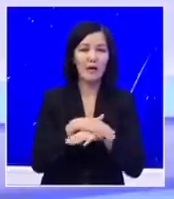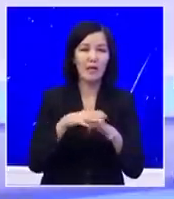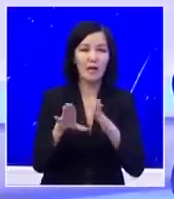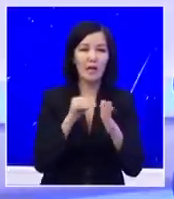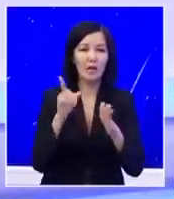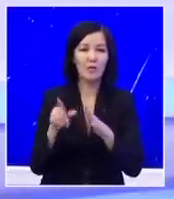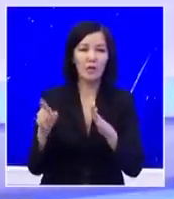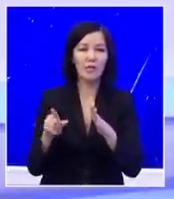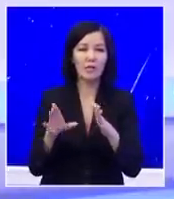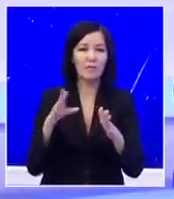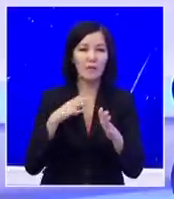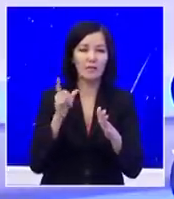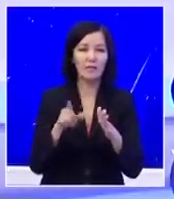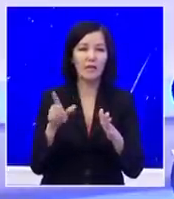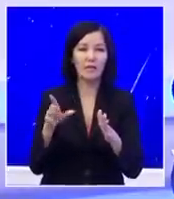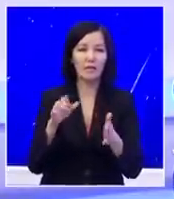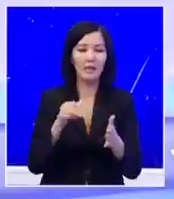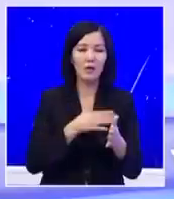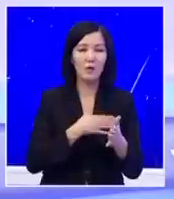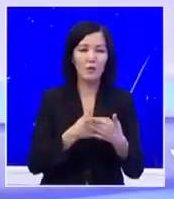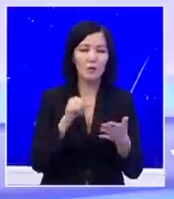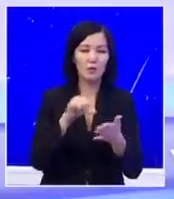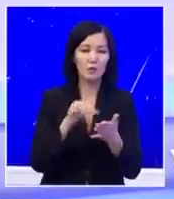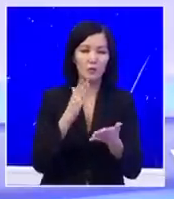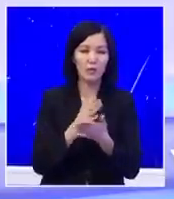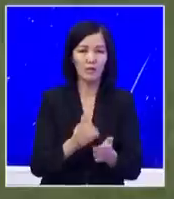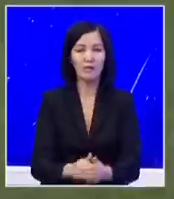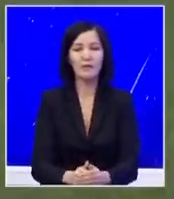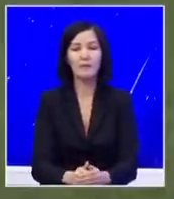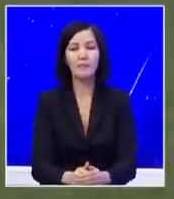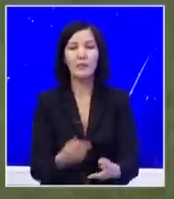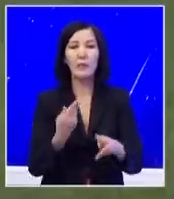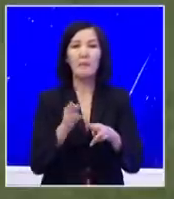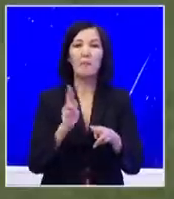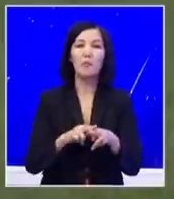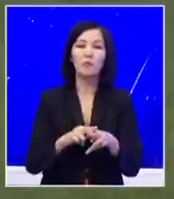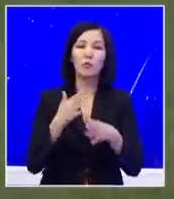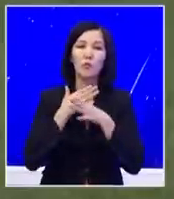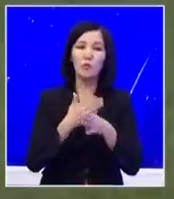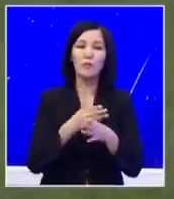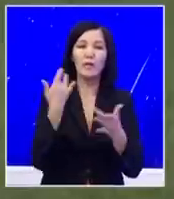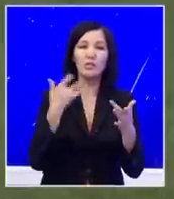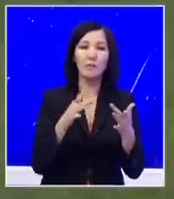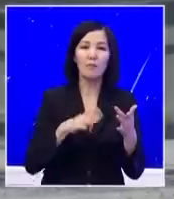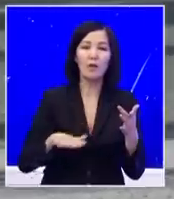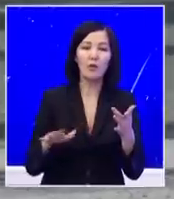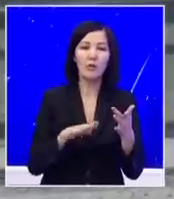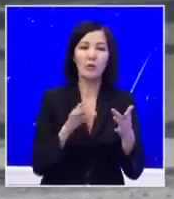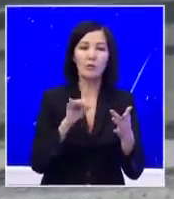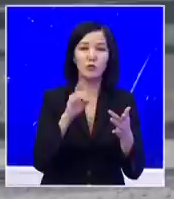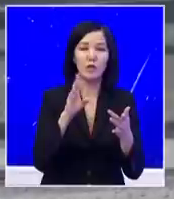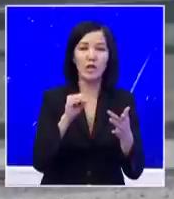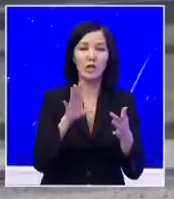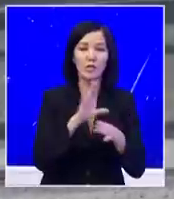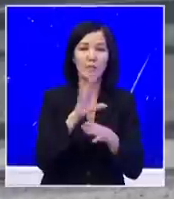мүшелері, халық қалаулылары мен меценаттар үлес қосқан. Бұл жолғы гуманитарлық жәрдем Жамбыл ауданы Ұзынағаш бекетінен